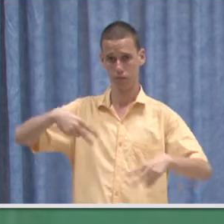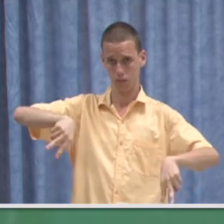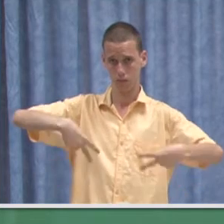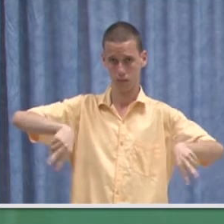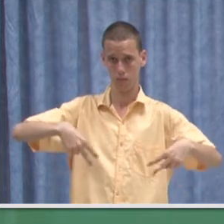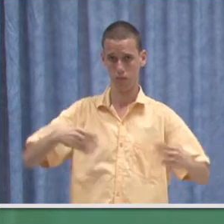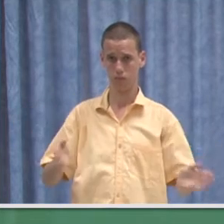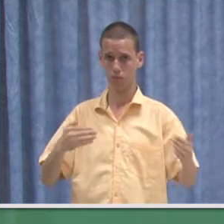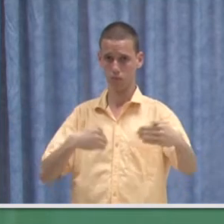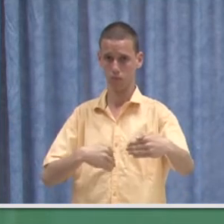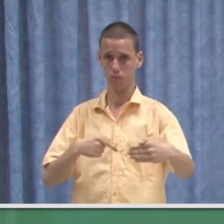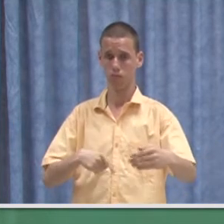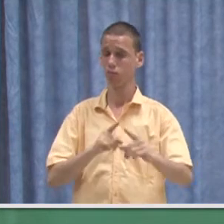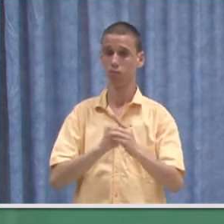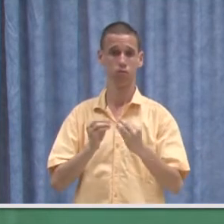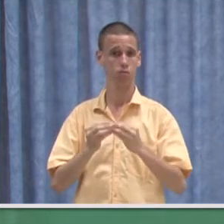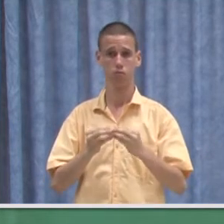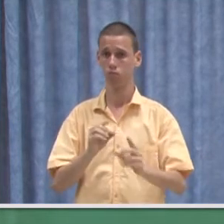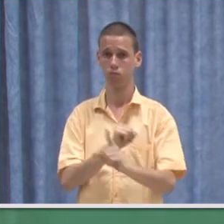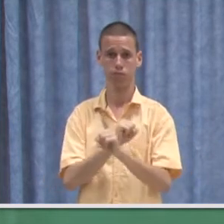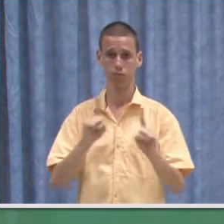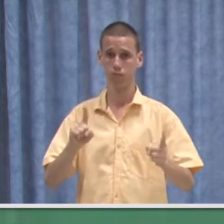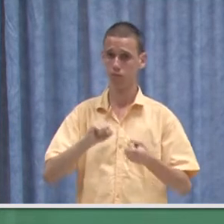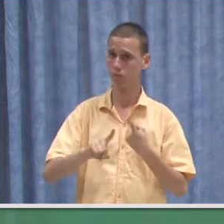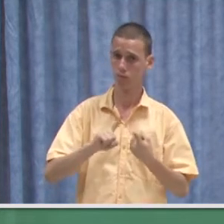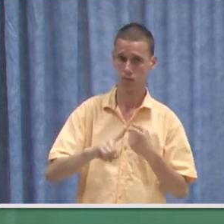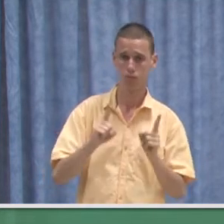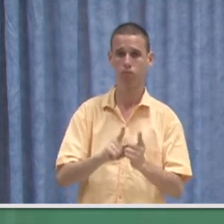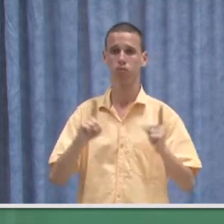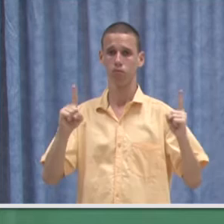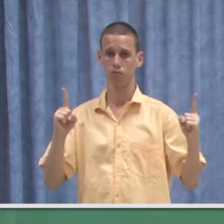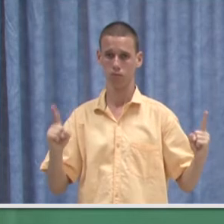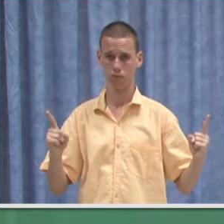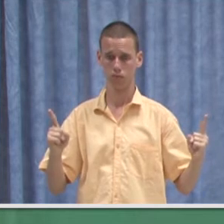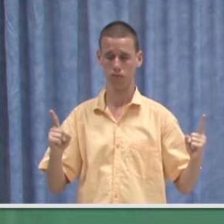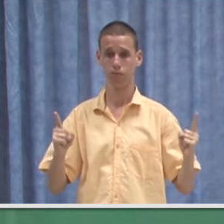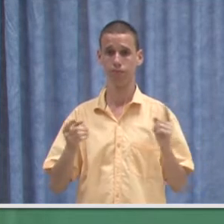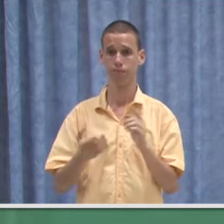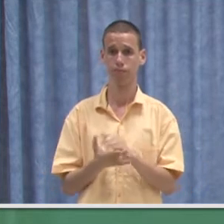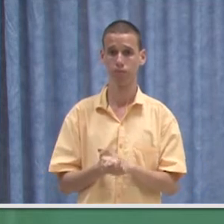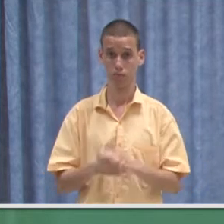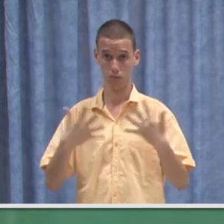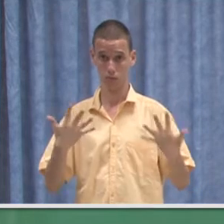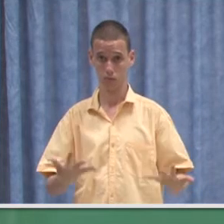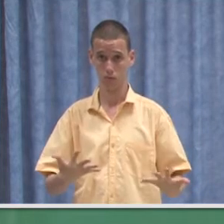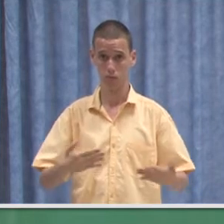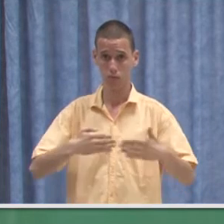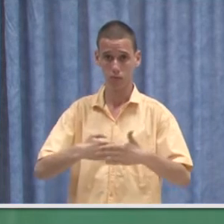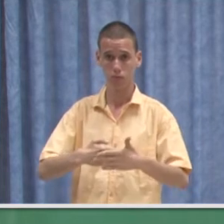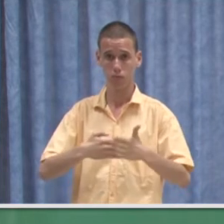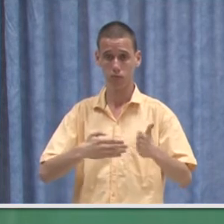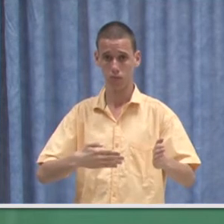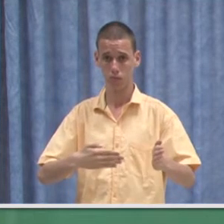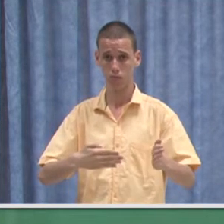et à cause de respecter social distancing si tout là nous commence réouvert avec 10 mois